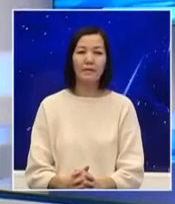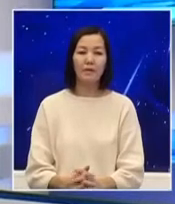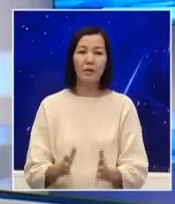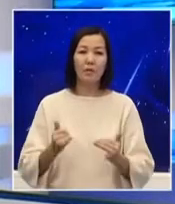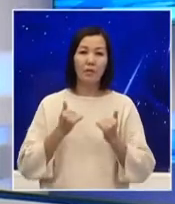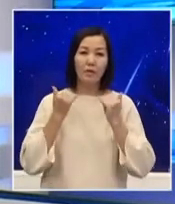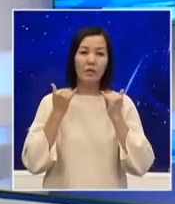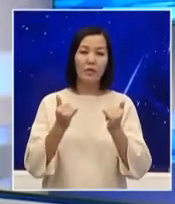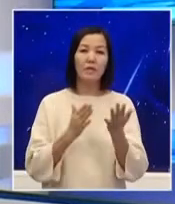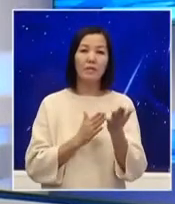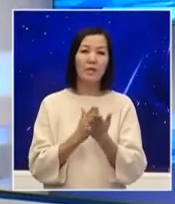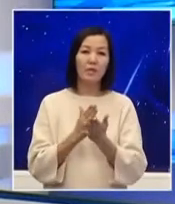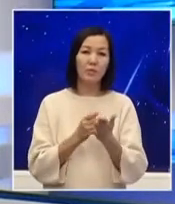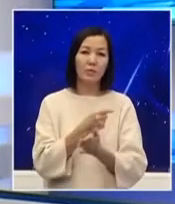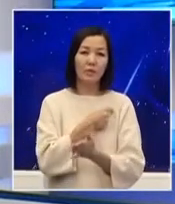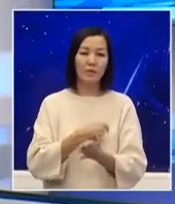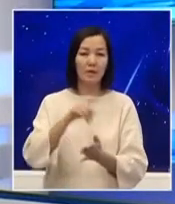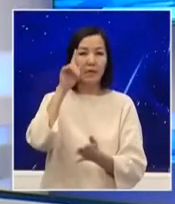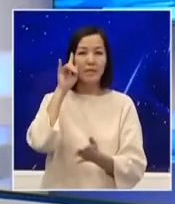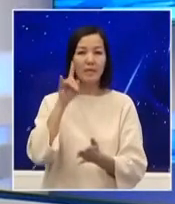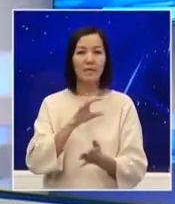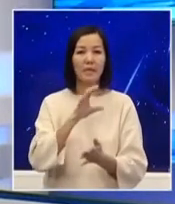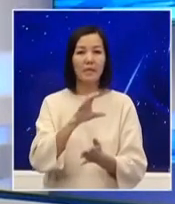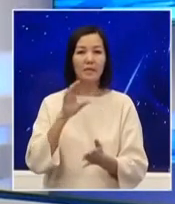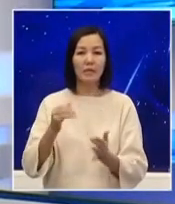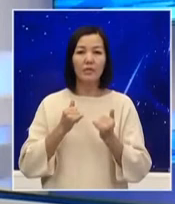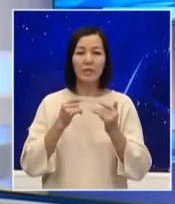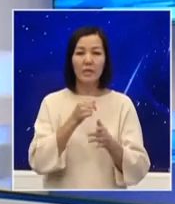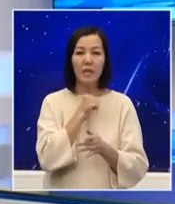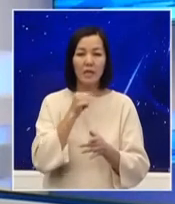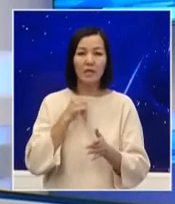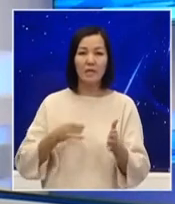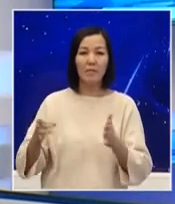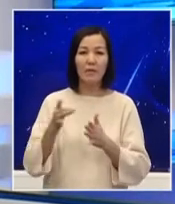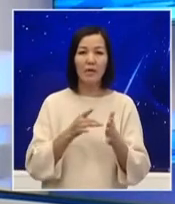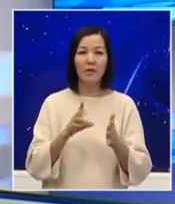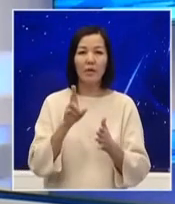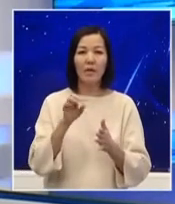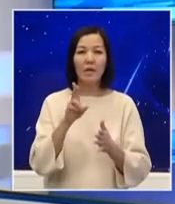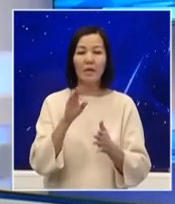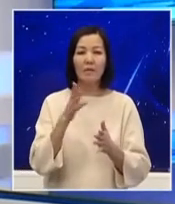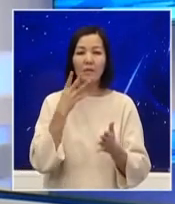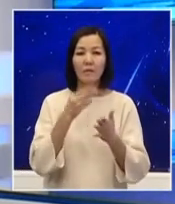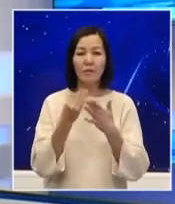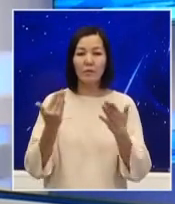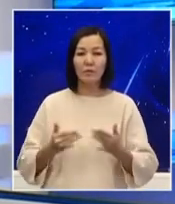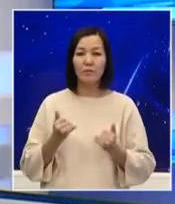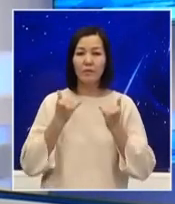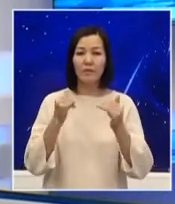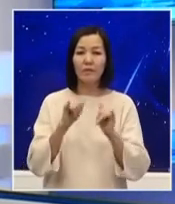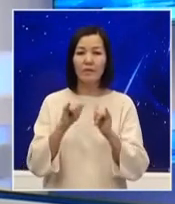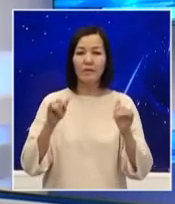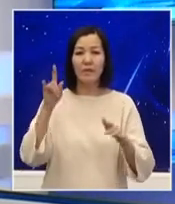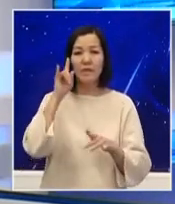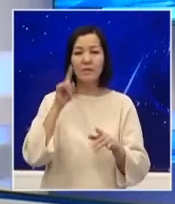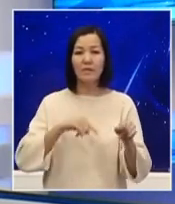Почет и уважение. Заслуженного тренера Казахской ССР чествовали в Талгарском районе. Анатолий Калибердин всю свою жизнь посвятил развитию